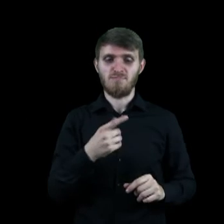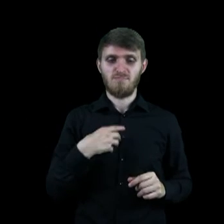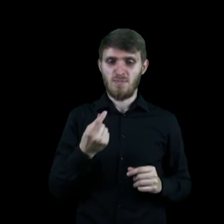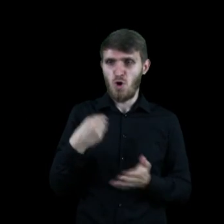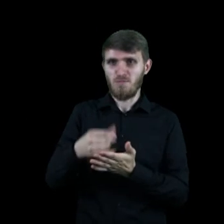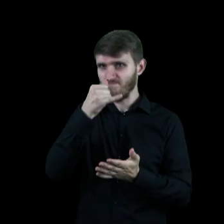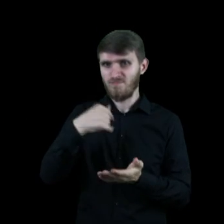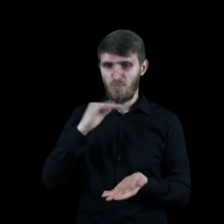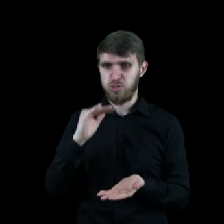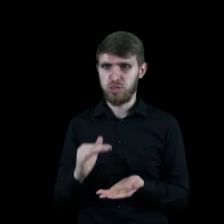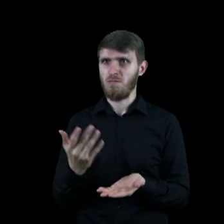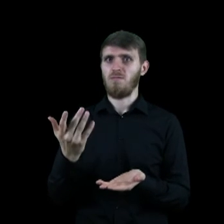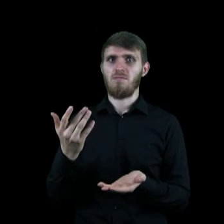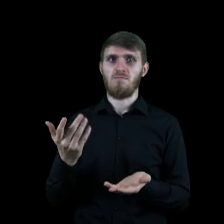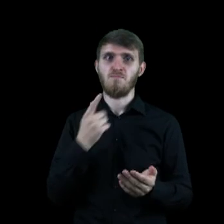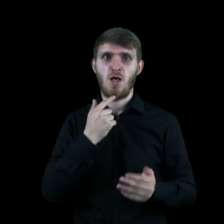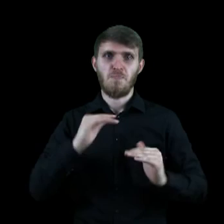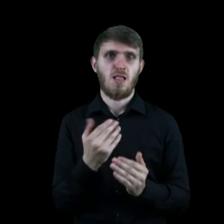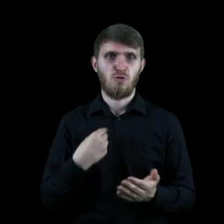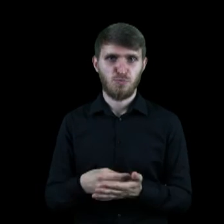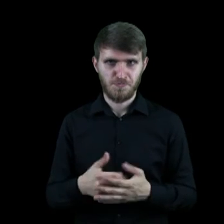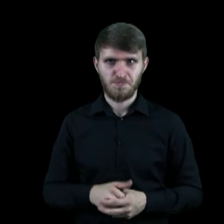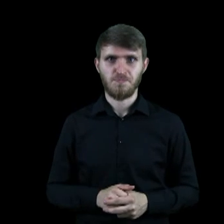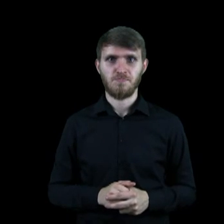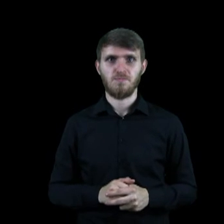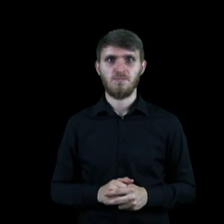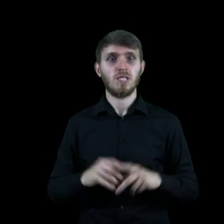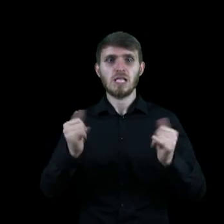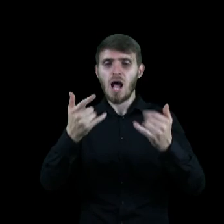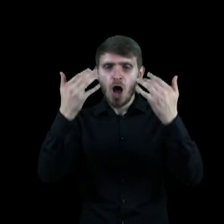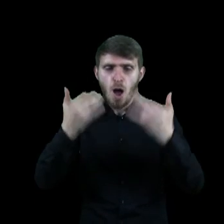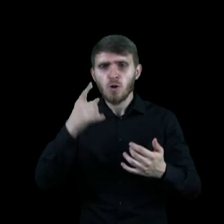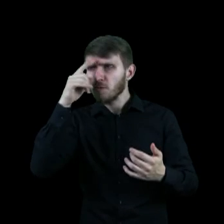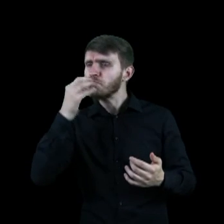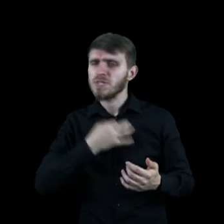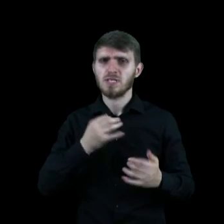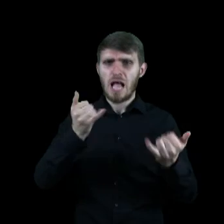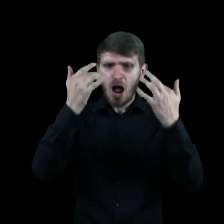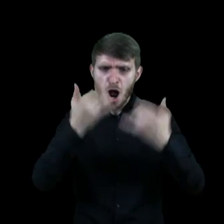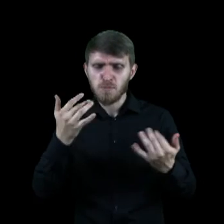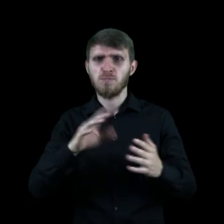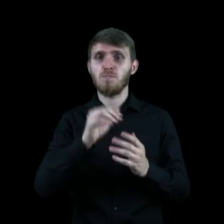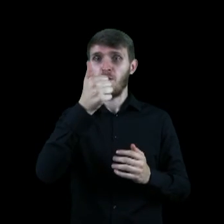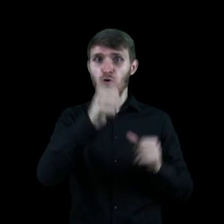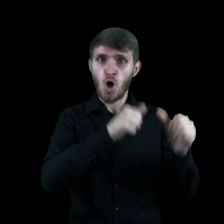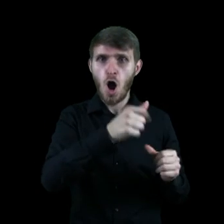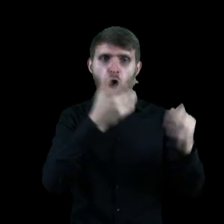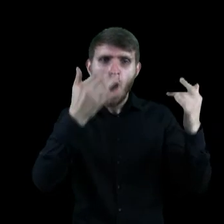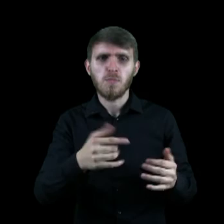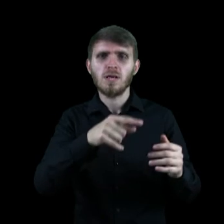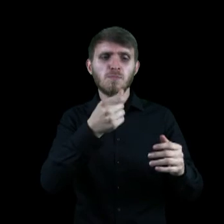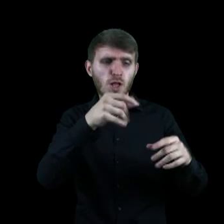za złotówkę kupicie mniej. Ludzie pytają, ile to jest z uwzględnieniem inflacji w pieniądzach z roku pierwszego.